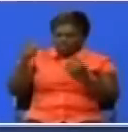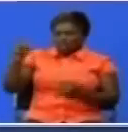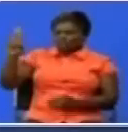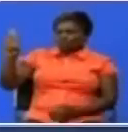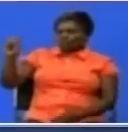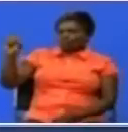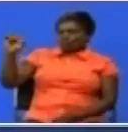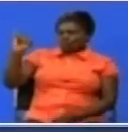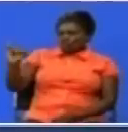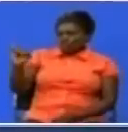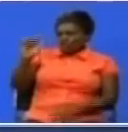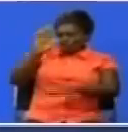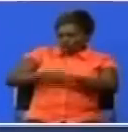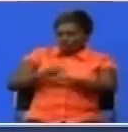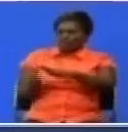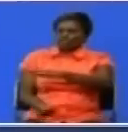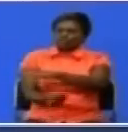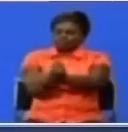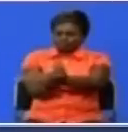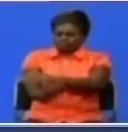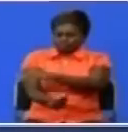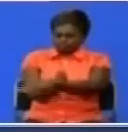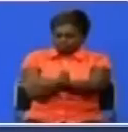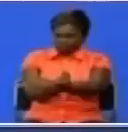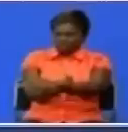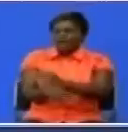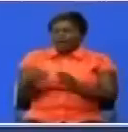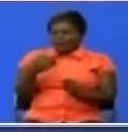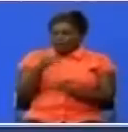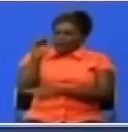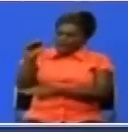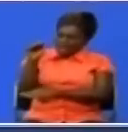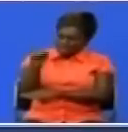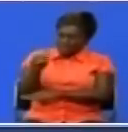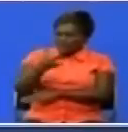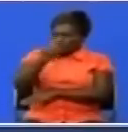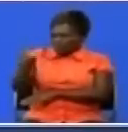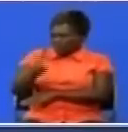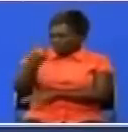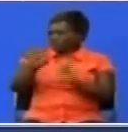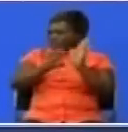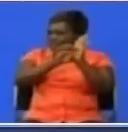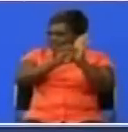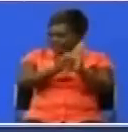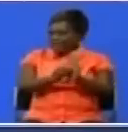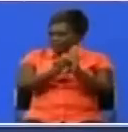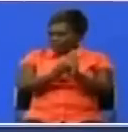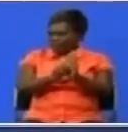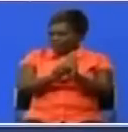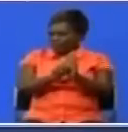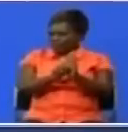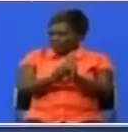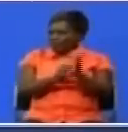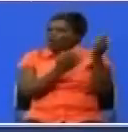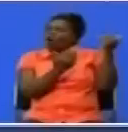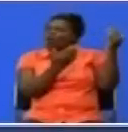ni madai kuhusiana na ufisadi. Na tutakuwa tunauliza maswali kama kuhusiana na